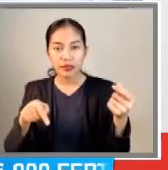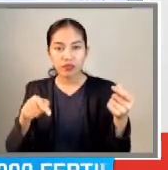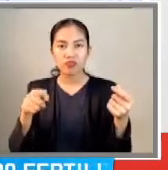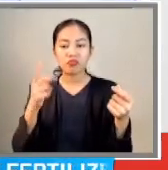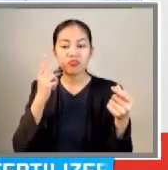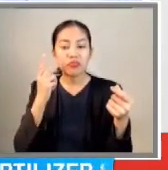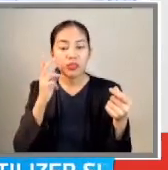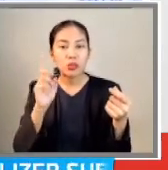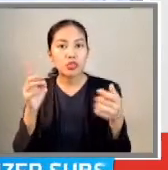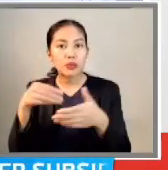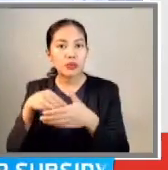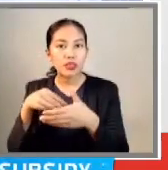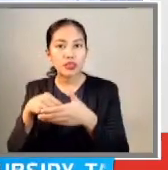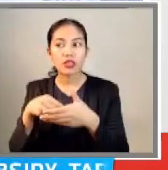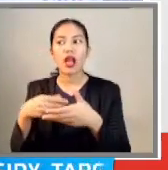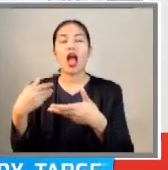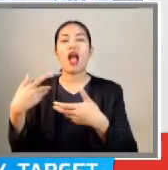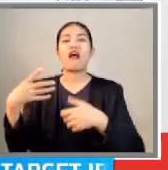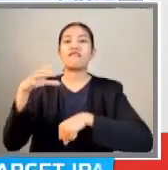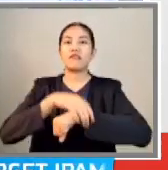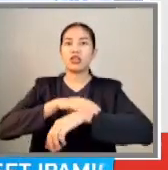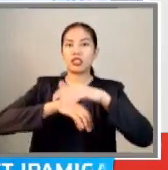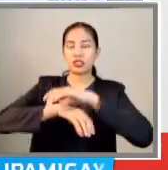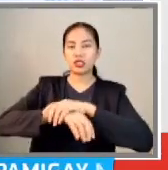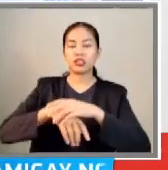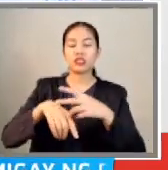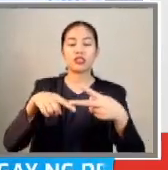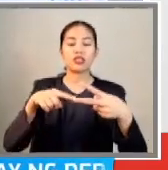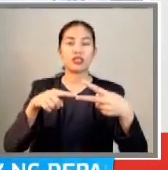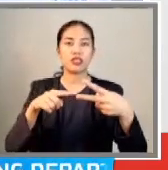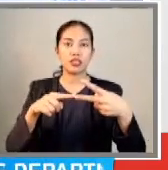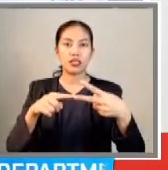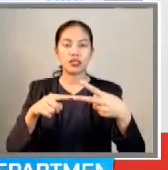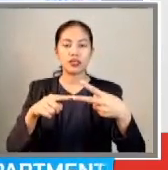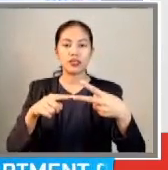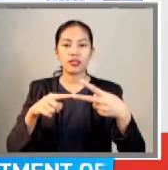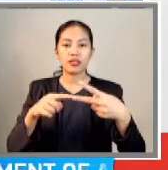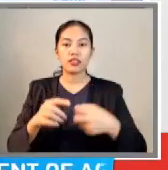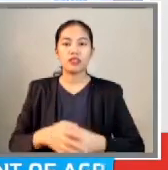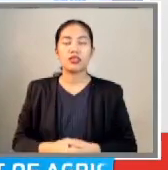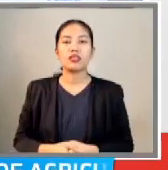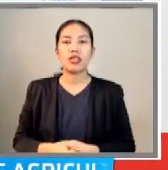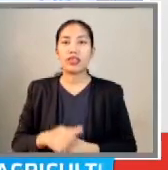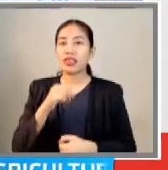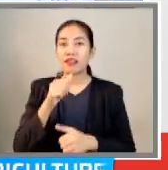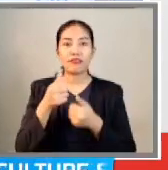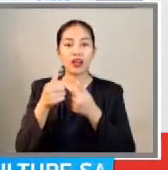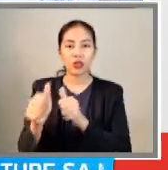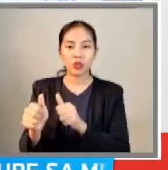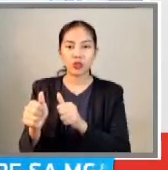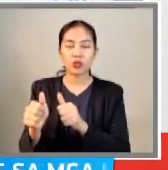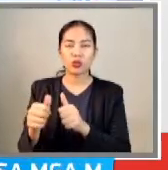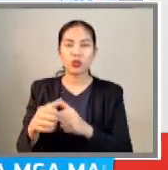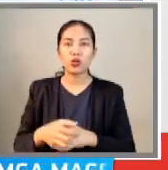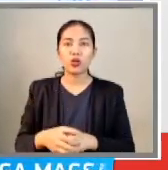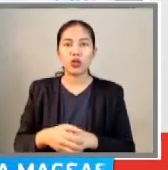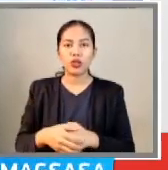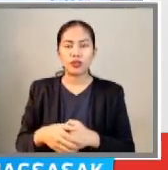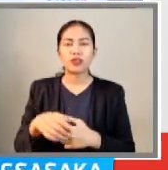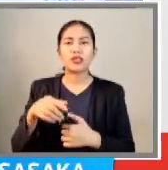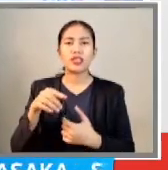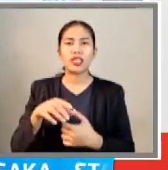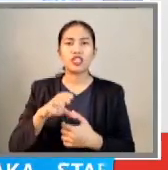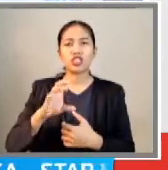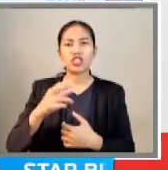nito, pinusasa na siya. Ikalawa, na break daw yung chain of custody, sabi ng korte. May question daw dun sa chain of custody mula